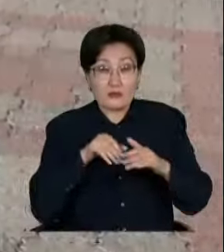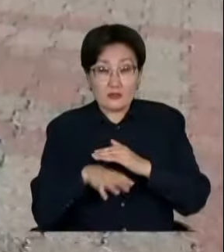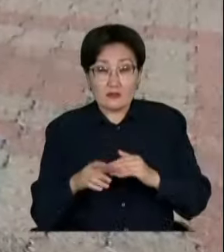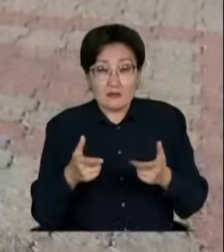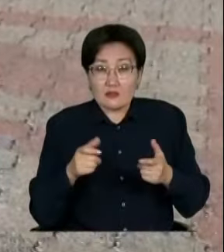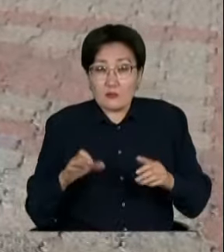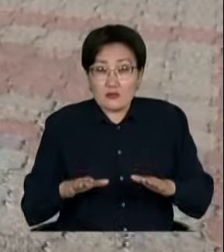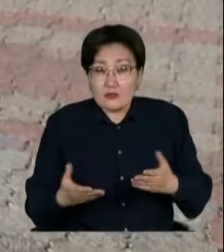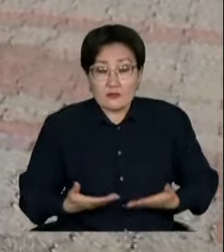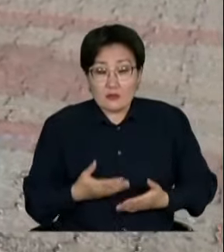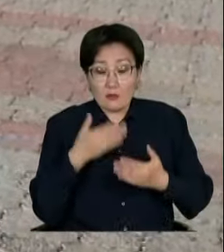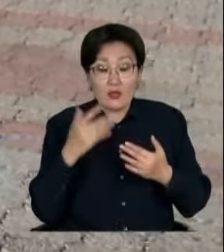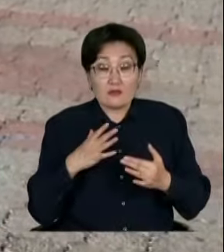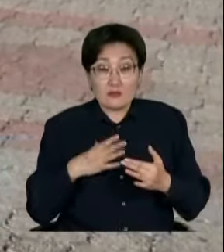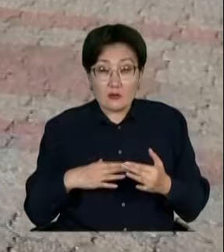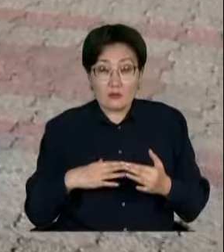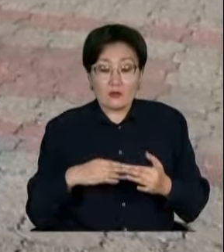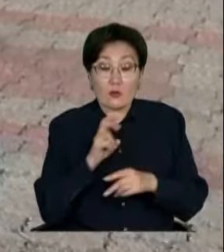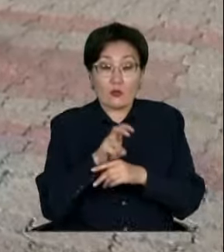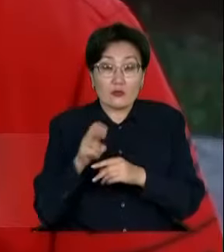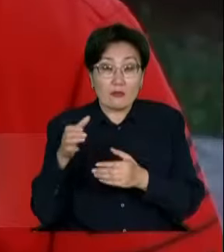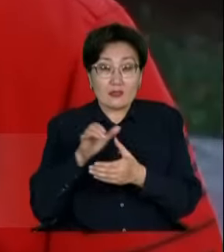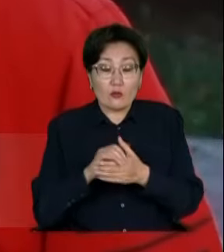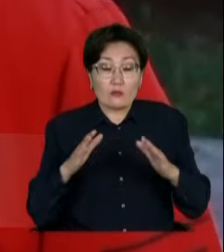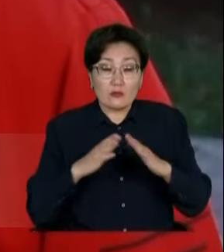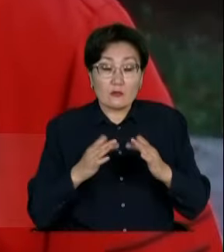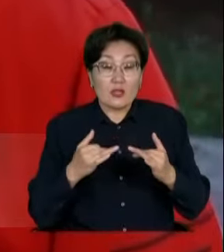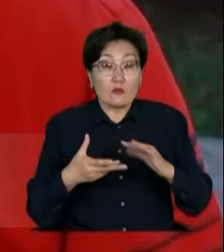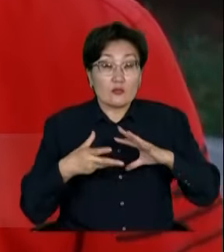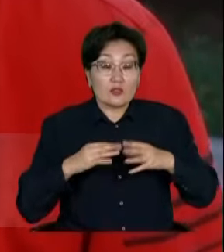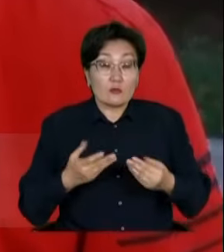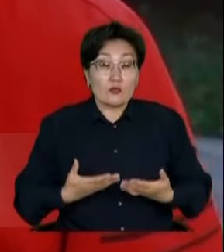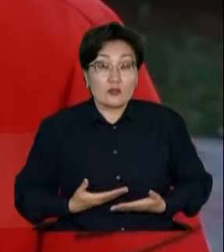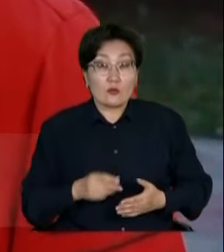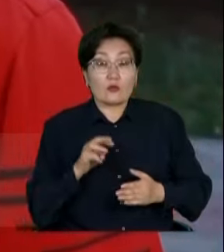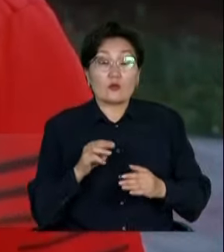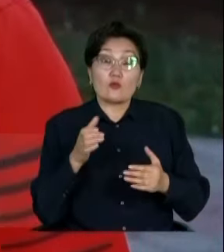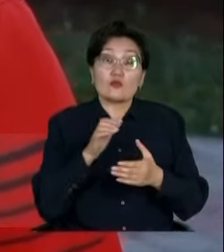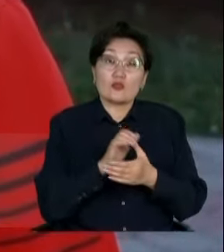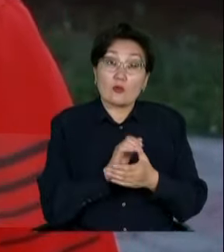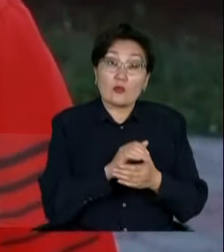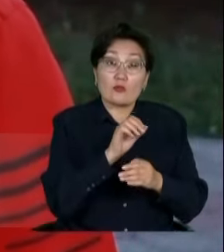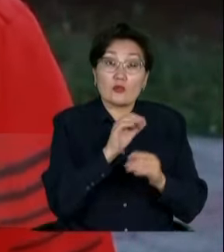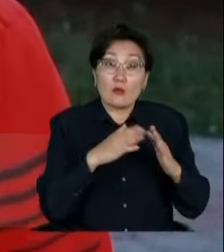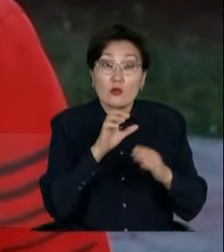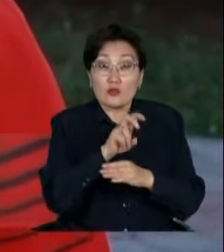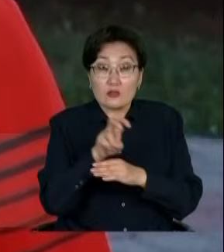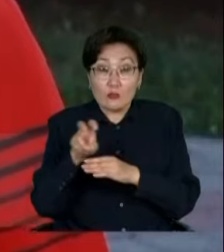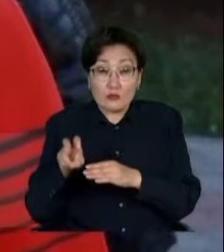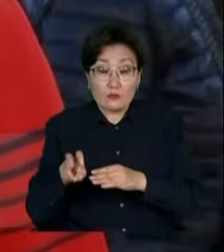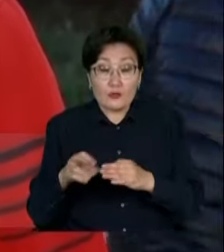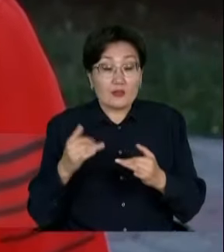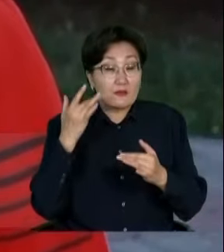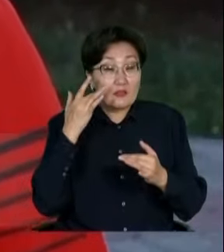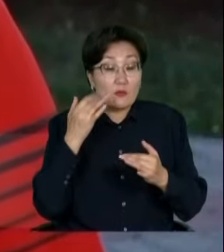негде жить. Он вынужден скитаться по знакомым. Я, получается, живу то у одного знакомого, то у другого. Ну и